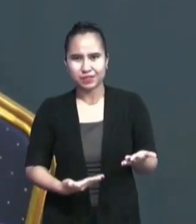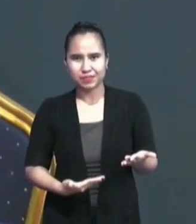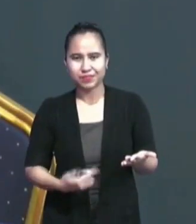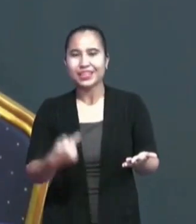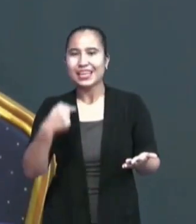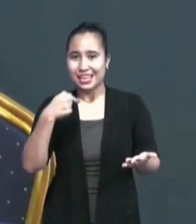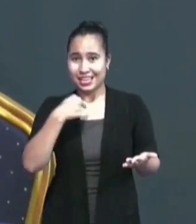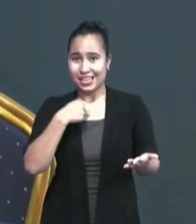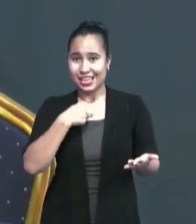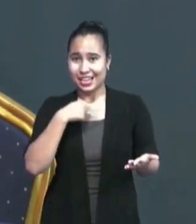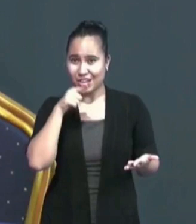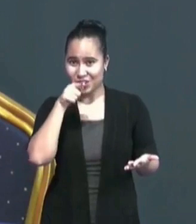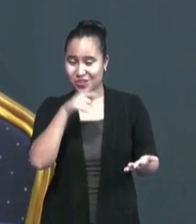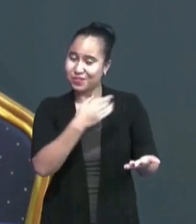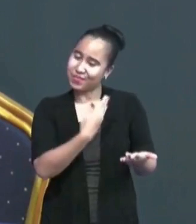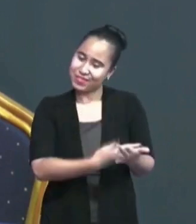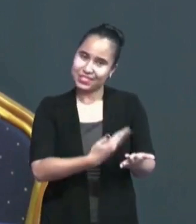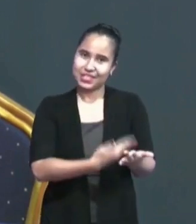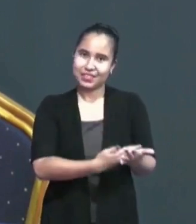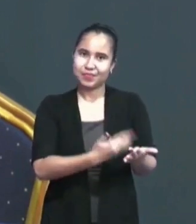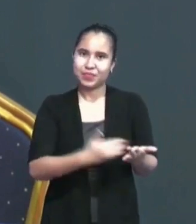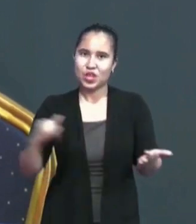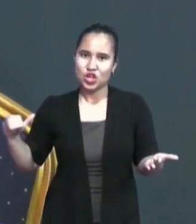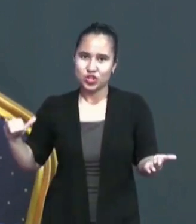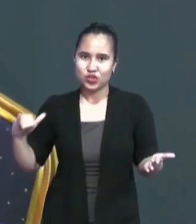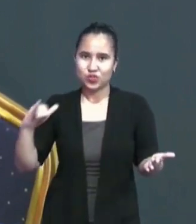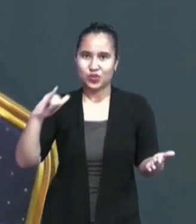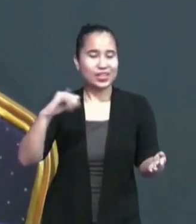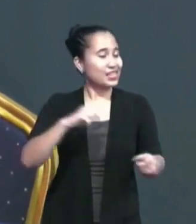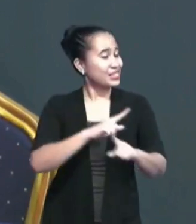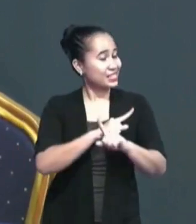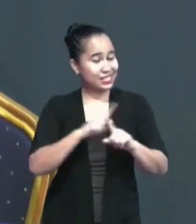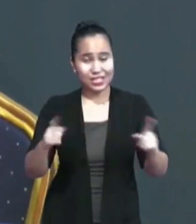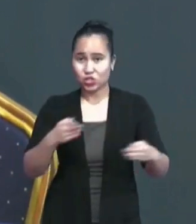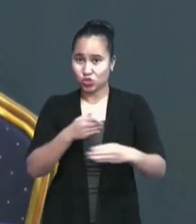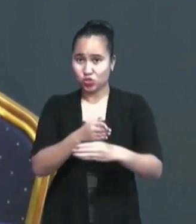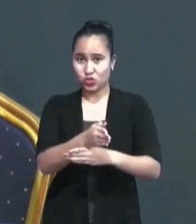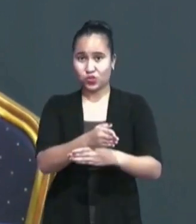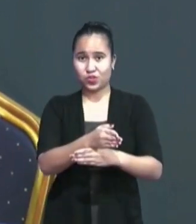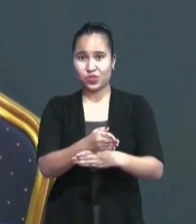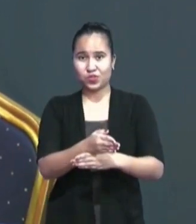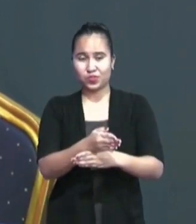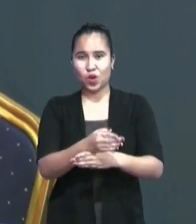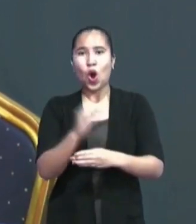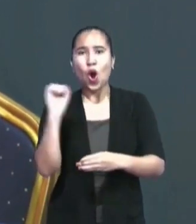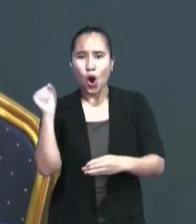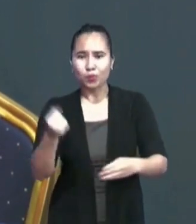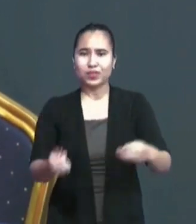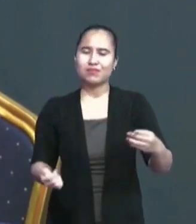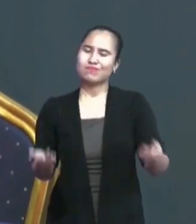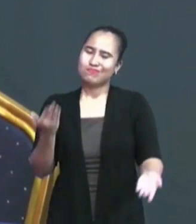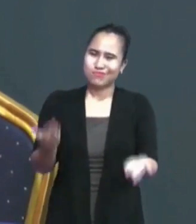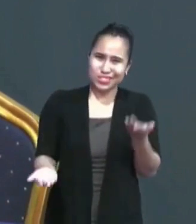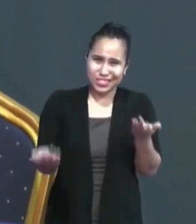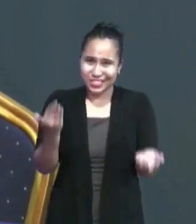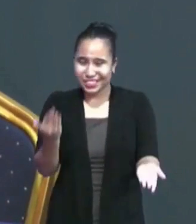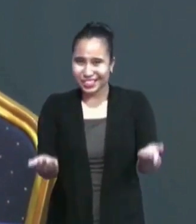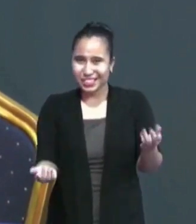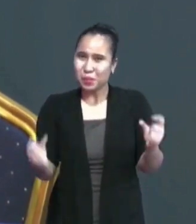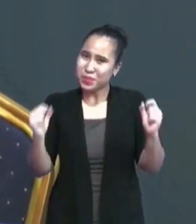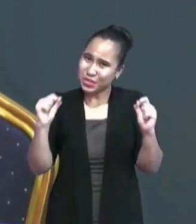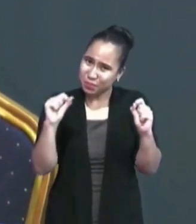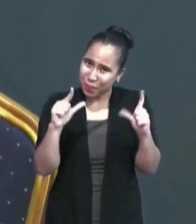ervan verzekeren, de vlucht is niet doorgegaan vanwege een suspect geval. De vlucht is